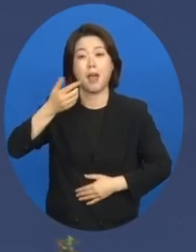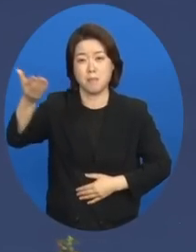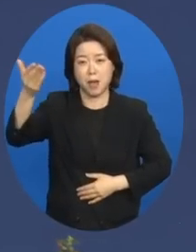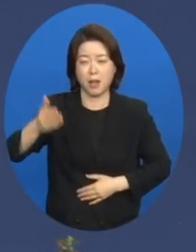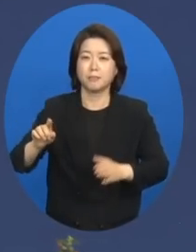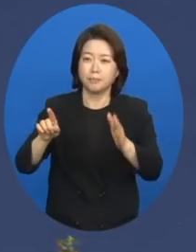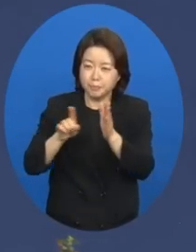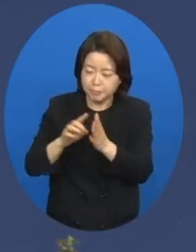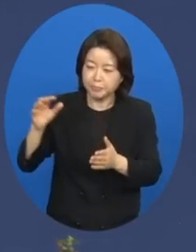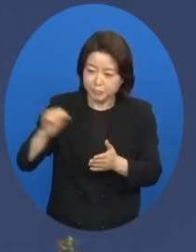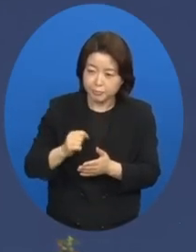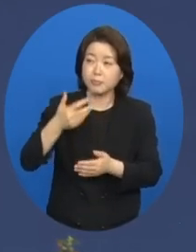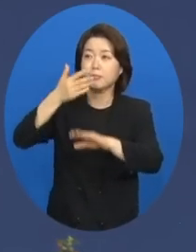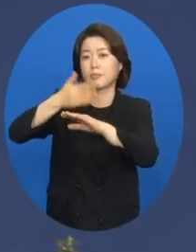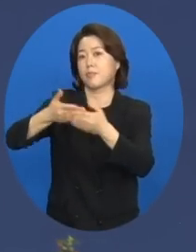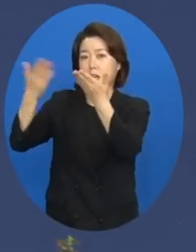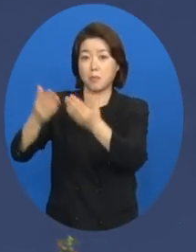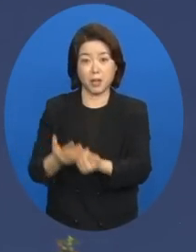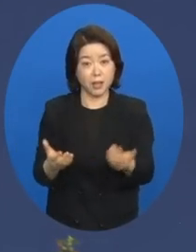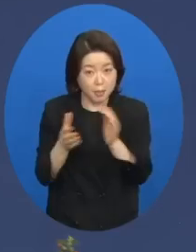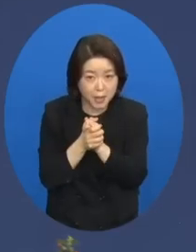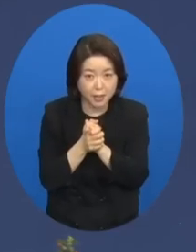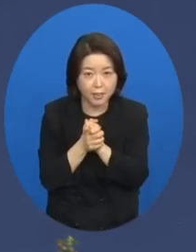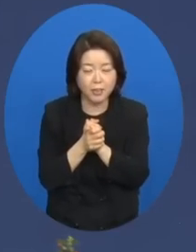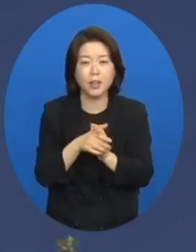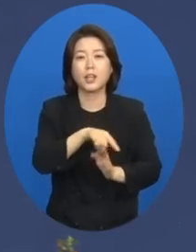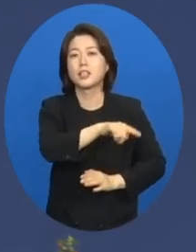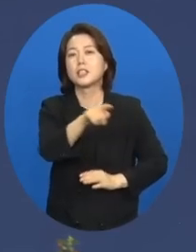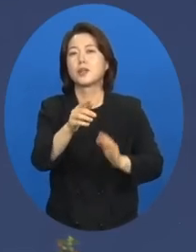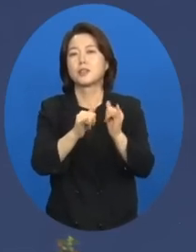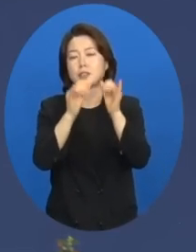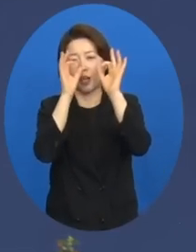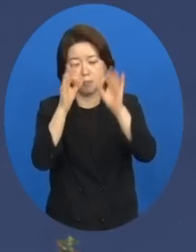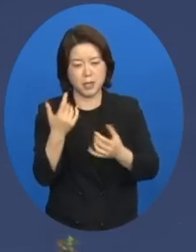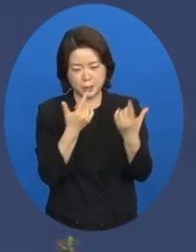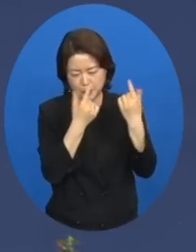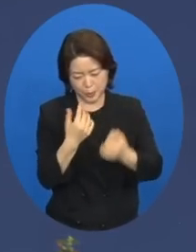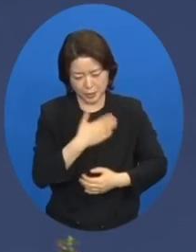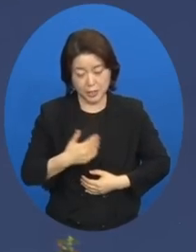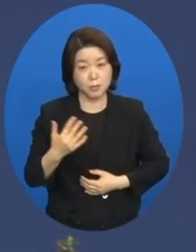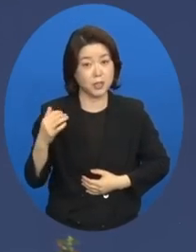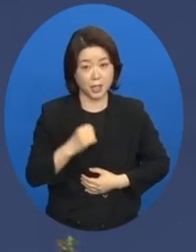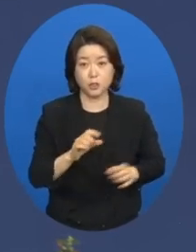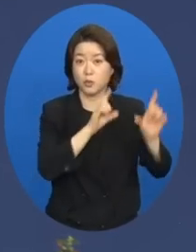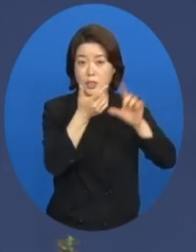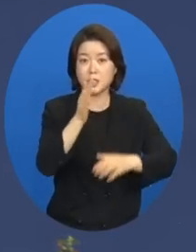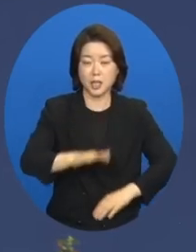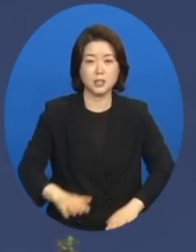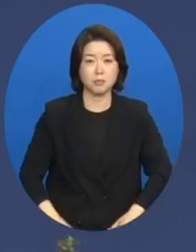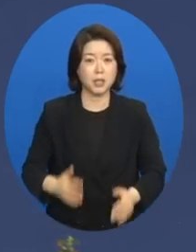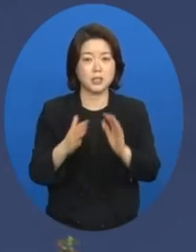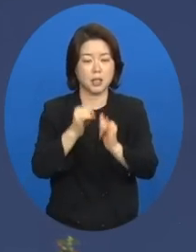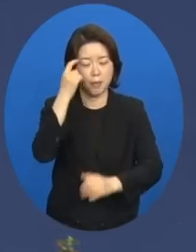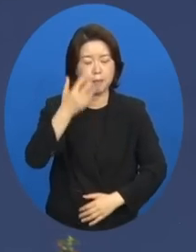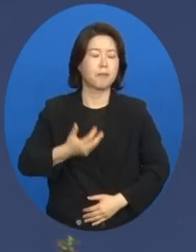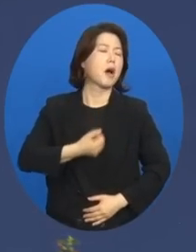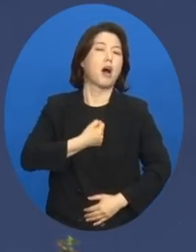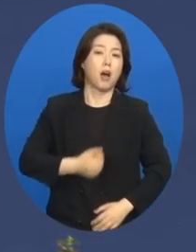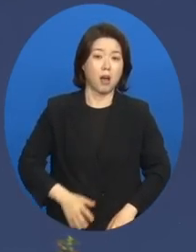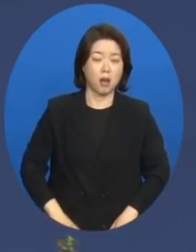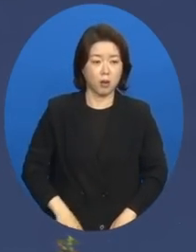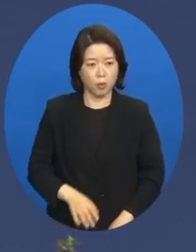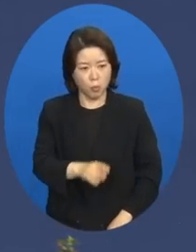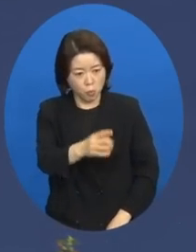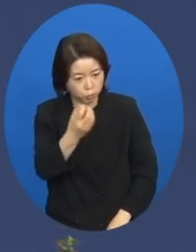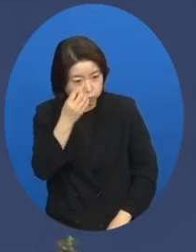믿음으로. 아멘. 이런 사람들 보면 똑같은 육체를 입고 살아가면서 사람들이 충격 안 받을 수가 없어요. 저